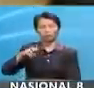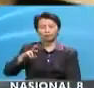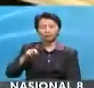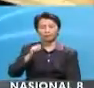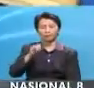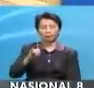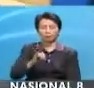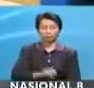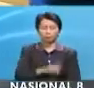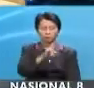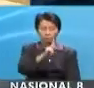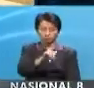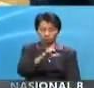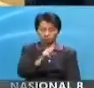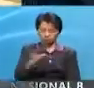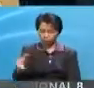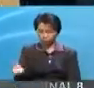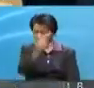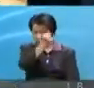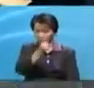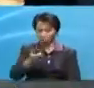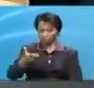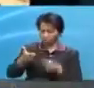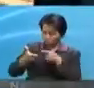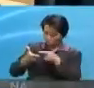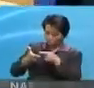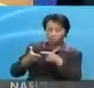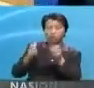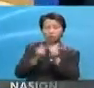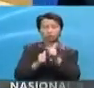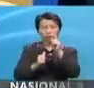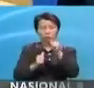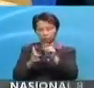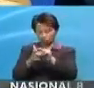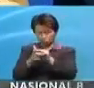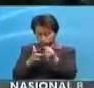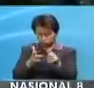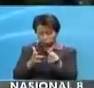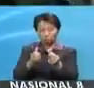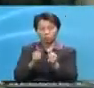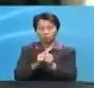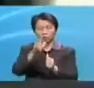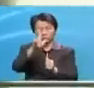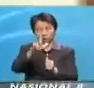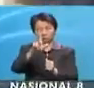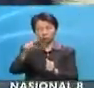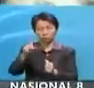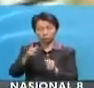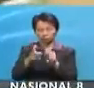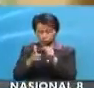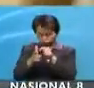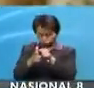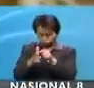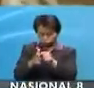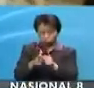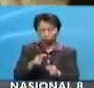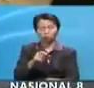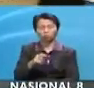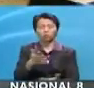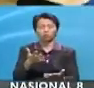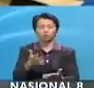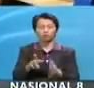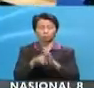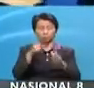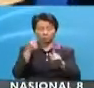Kastam turut merampas sepucuk pistol semi-auto bersama satu kelopak magazin dan 31 butir peluru hidup.